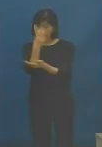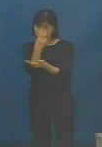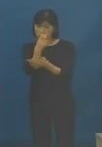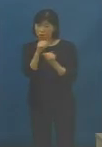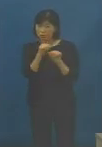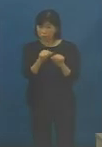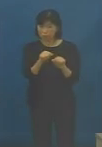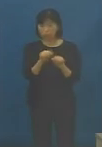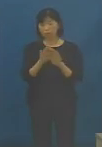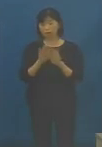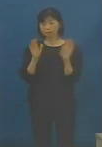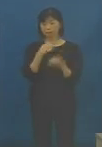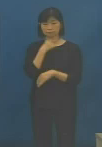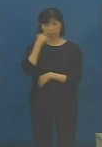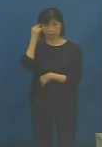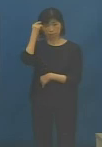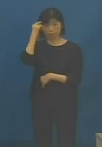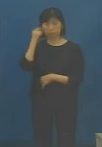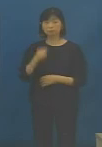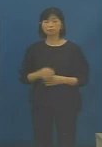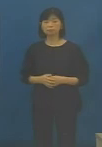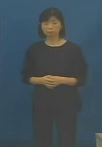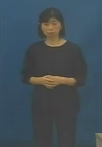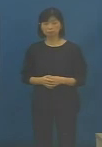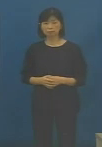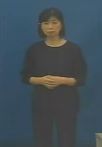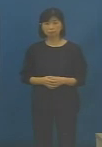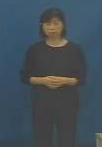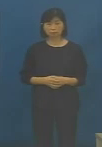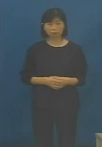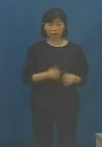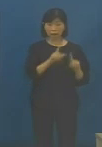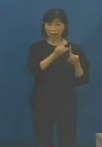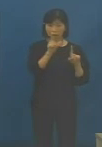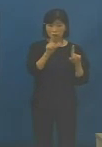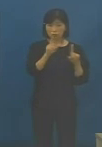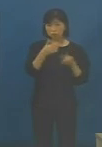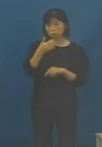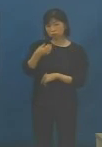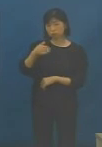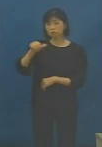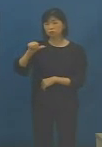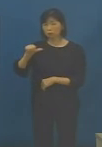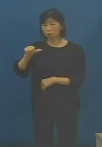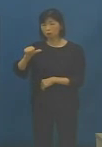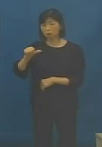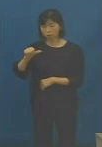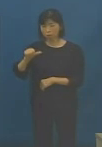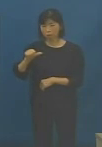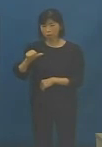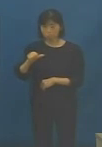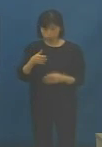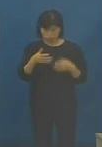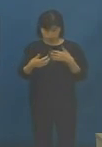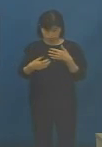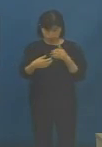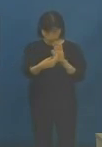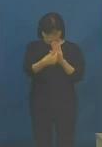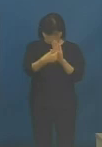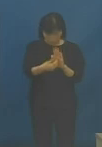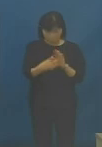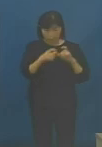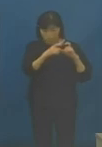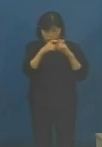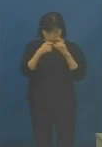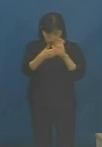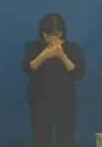たいと思います。それから N95 という防御度の高いマスクですね、